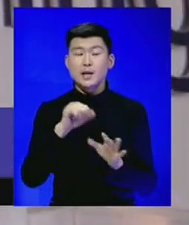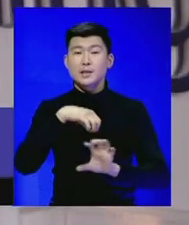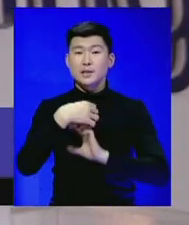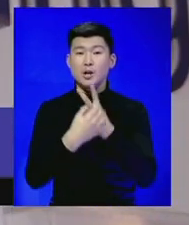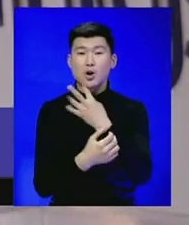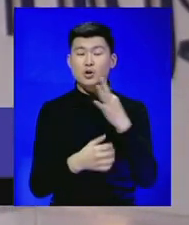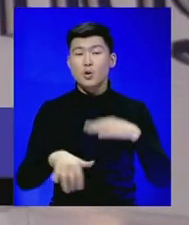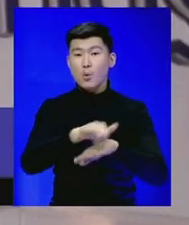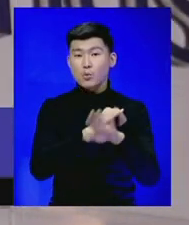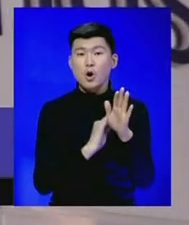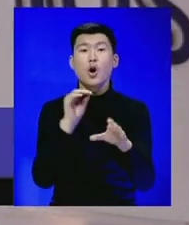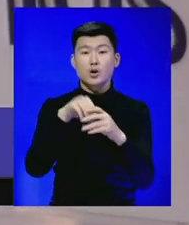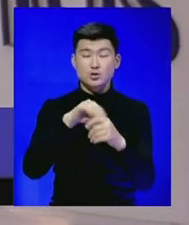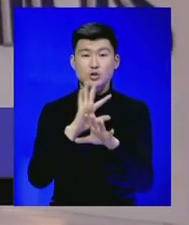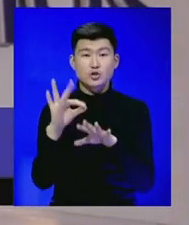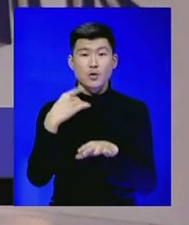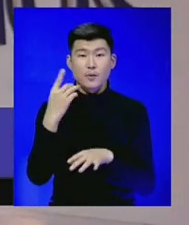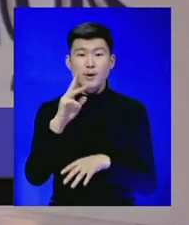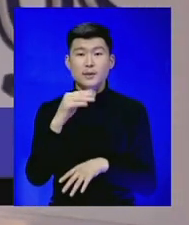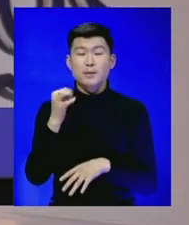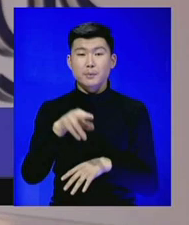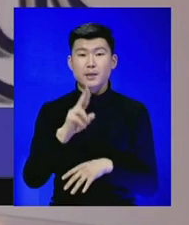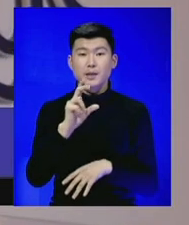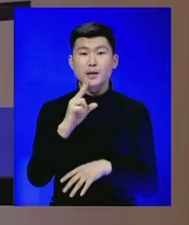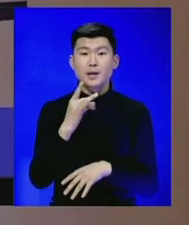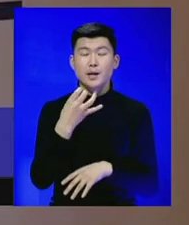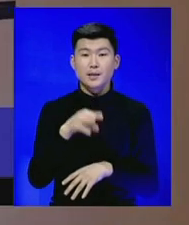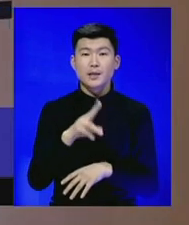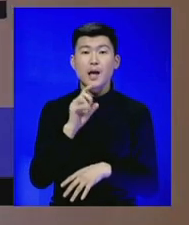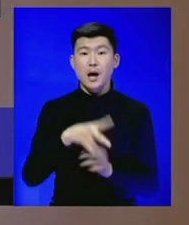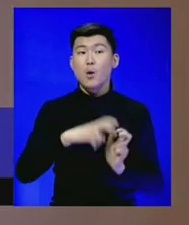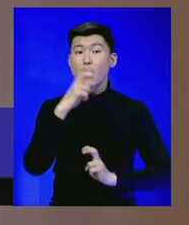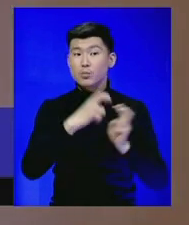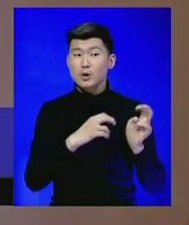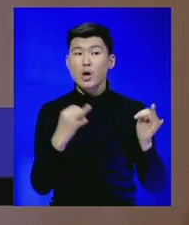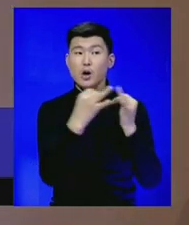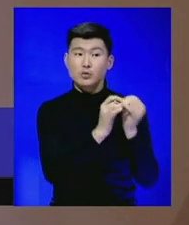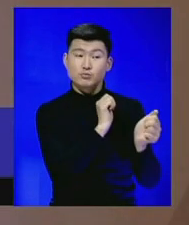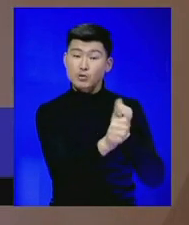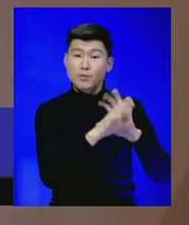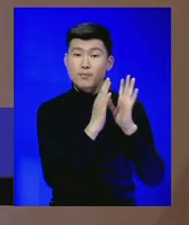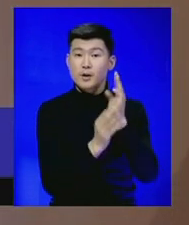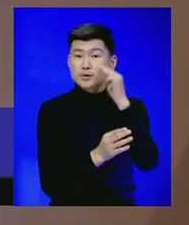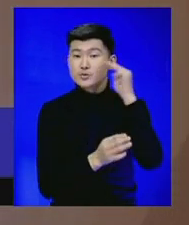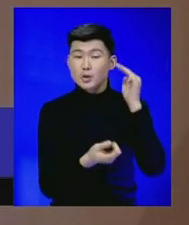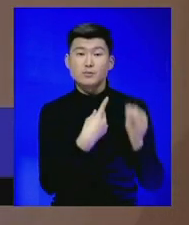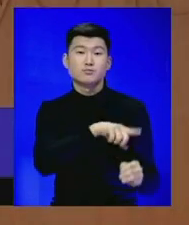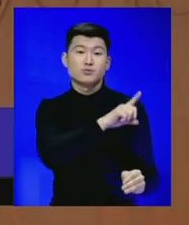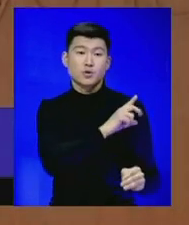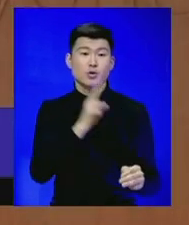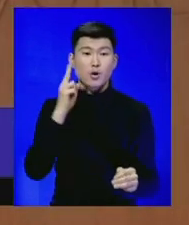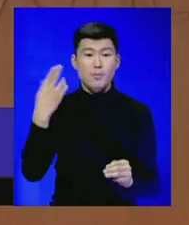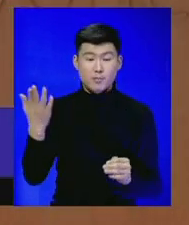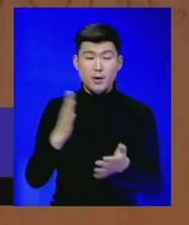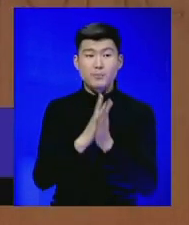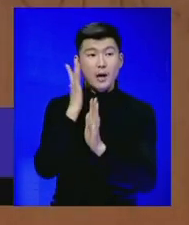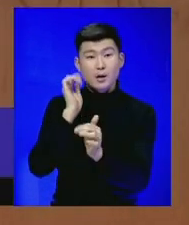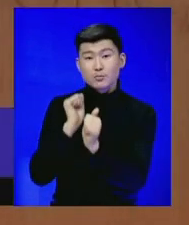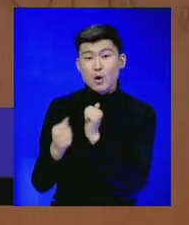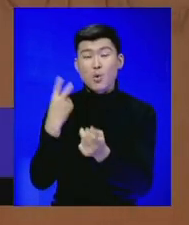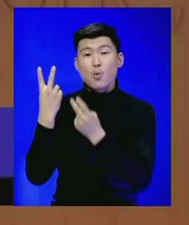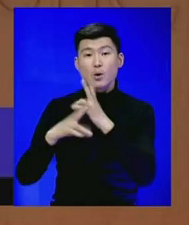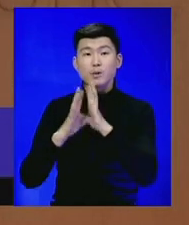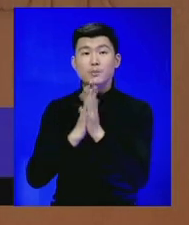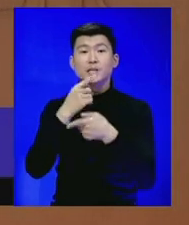200 гаруй орнд нэвтэрсэн зөвхөн дебит кредит карт үйлдвэрлэгчээс гадна цахим төлбөр тооцооны технологиор тэргүүлэгч компани юм. Хил дамсан төлбөрийн үйлчлэл